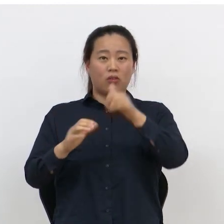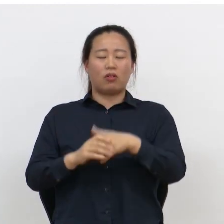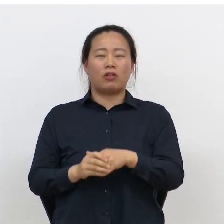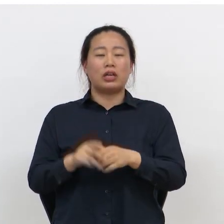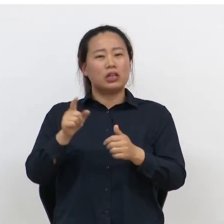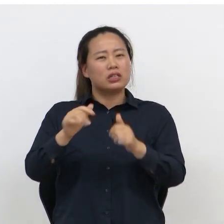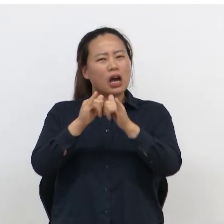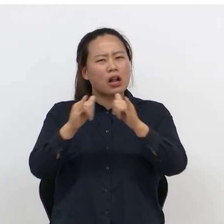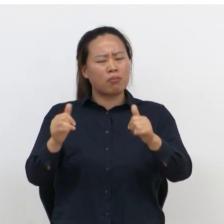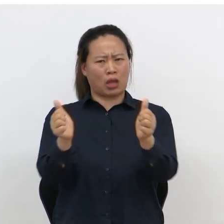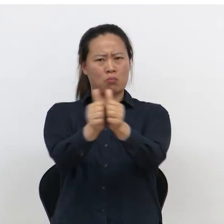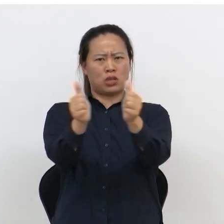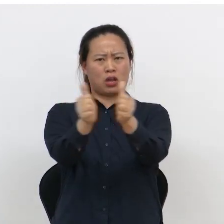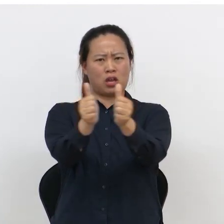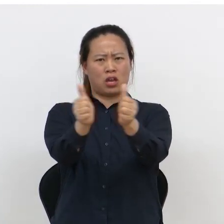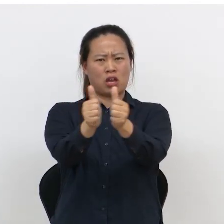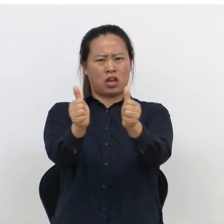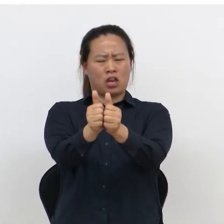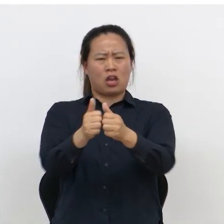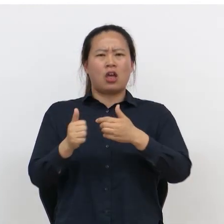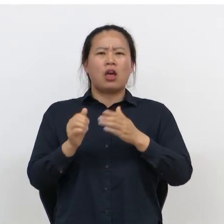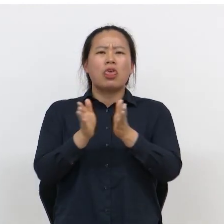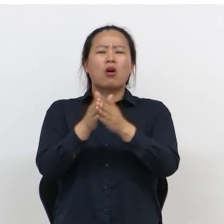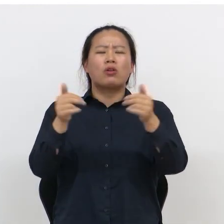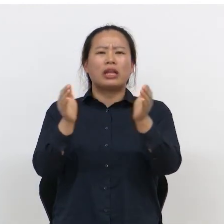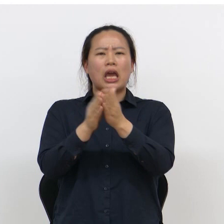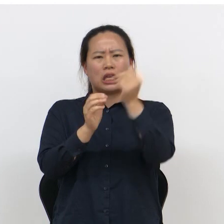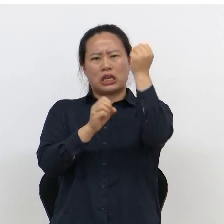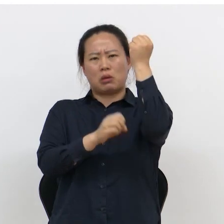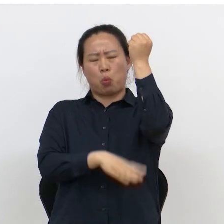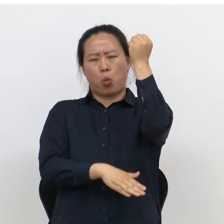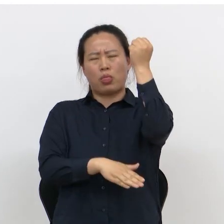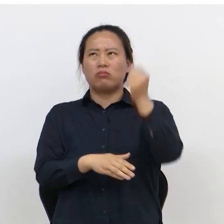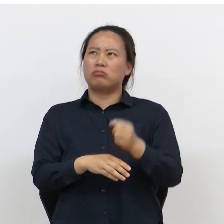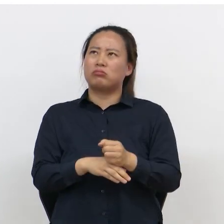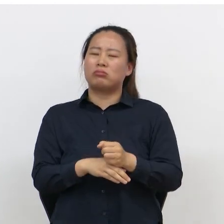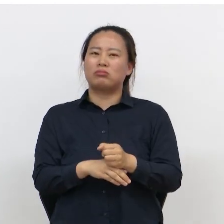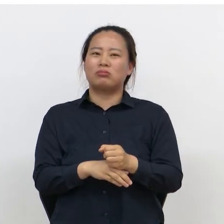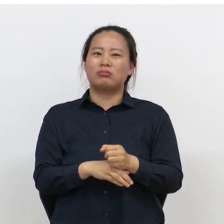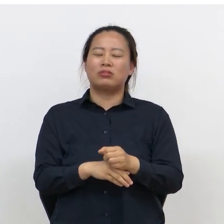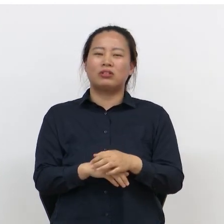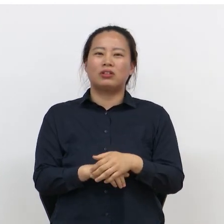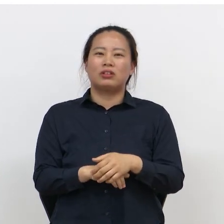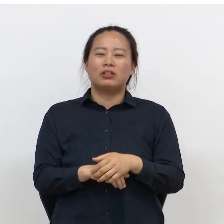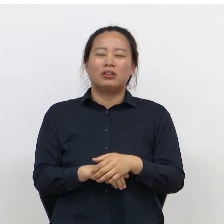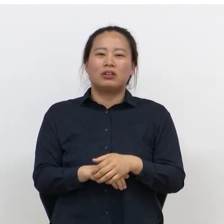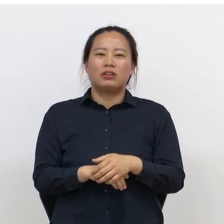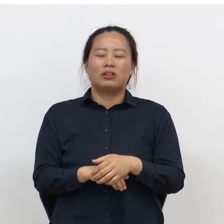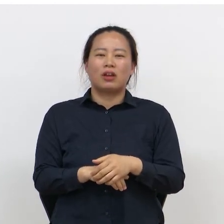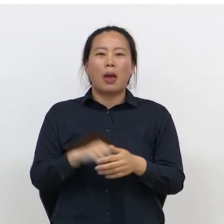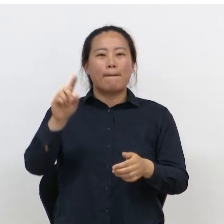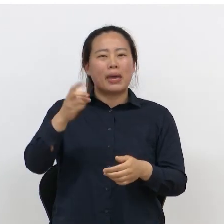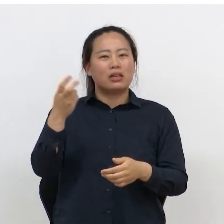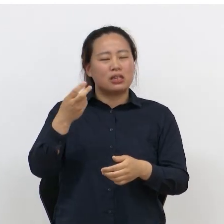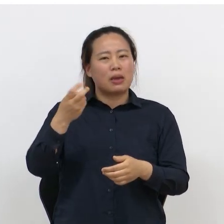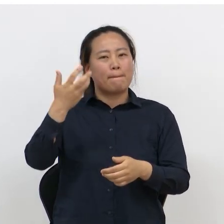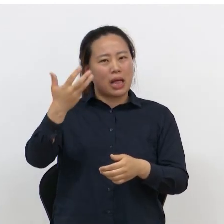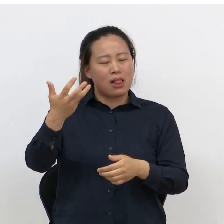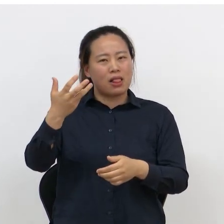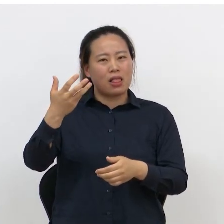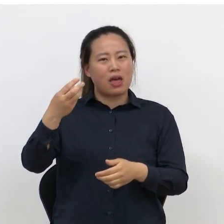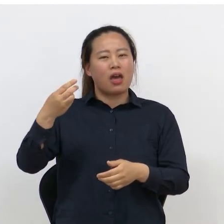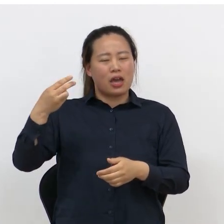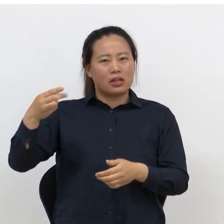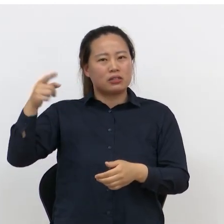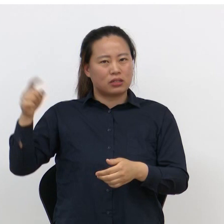이 사람 남자라서 이 성대의 기본 주파수 그냥 대충 말했을 때 나오는 성대 주파수가 128Hz입니다. 이